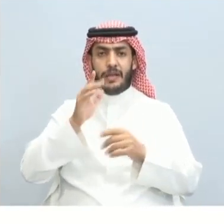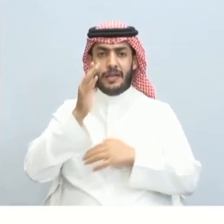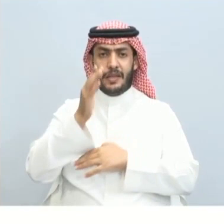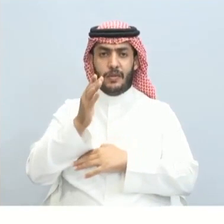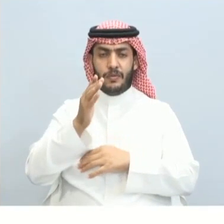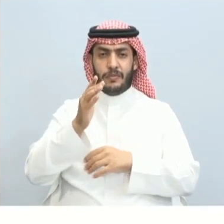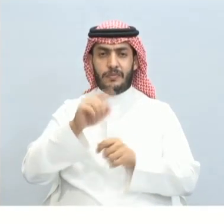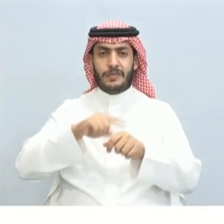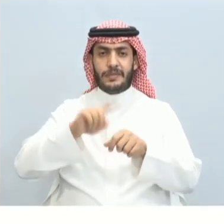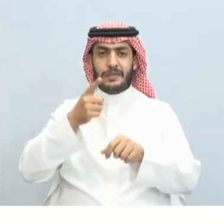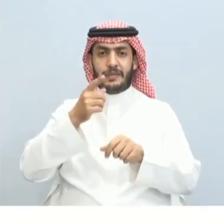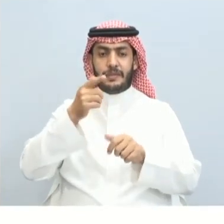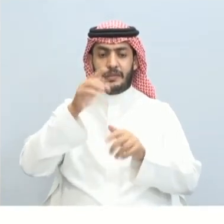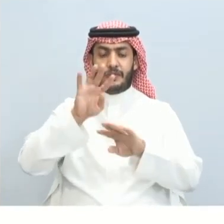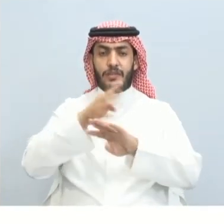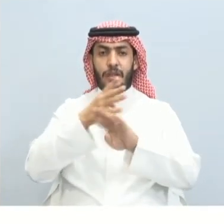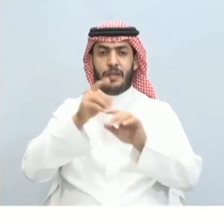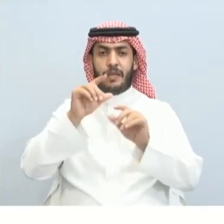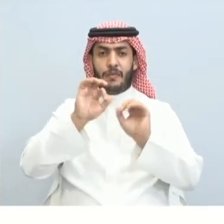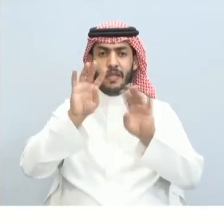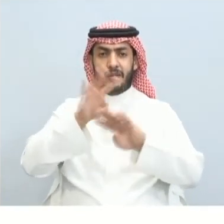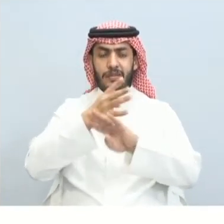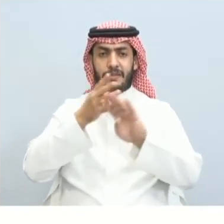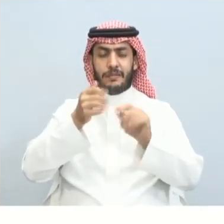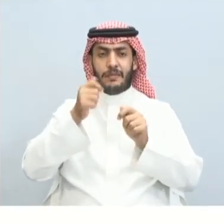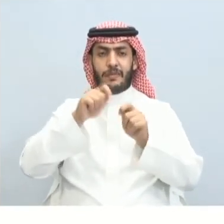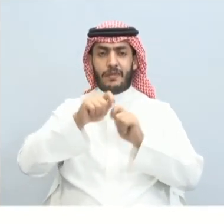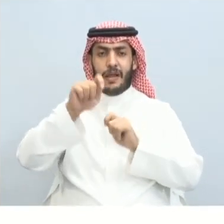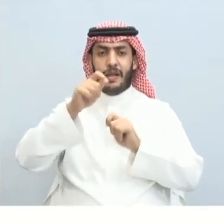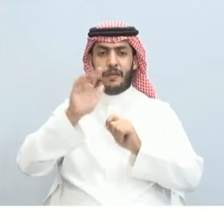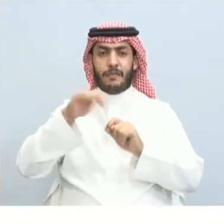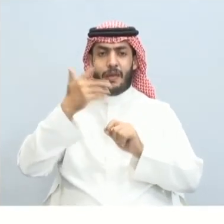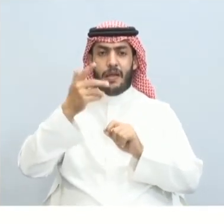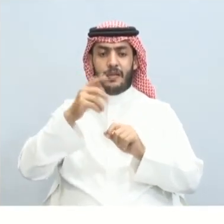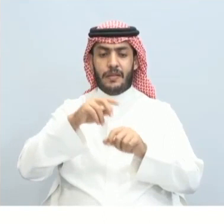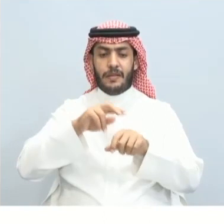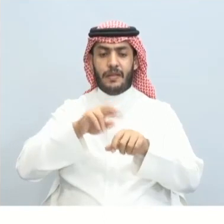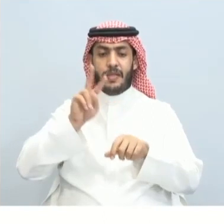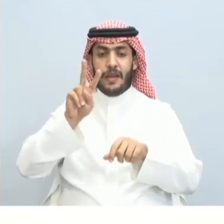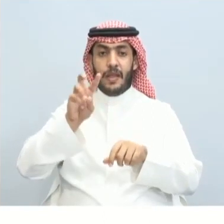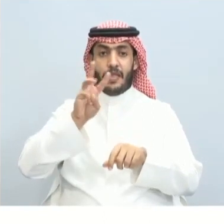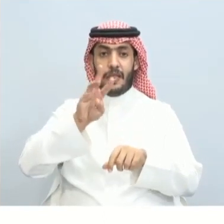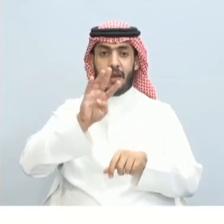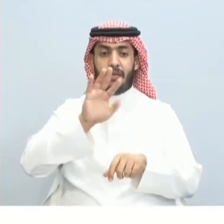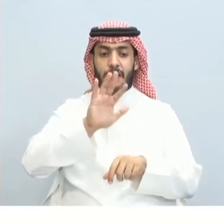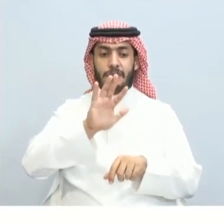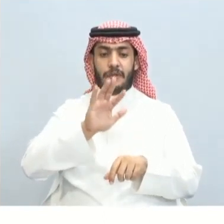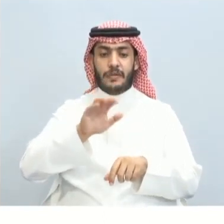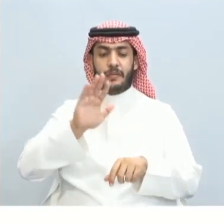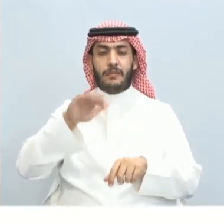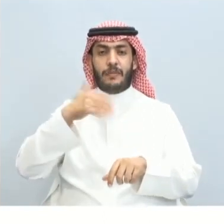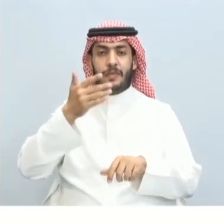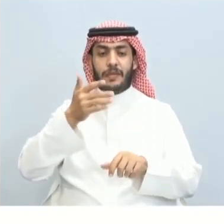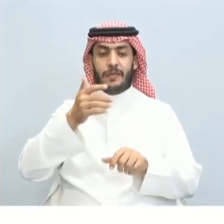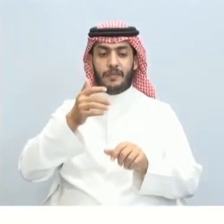مترات في الساعه انشئ جدول داله لتبين المسافه التي يقطعها بعد اثنان وثلاثه واربعه وخمسه